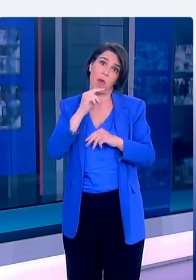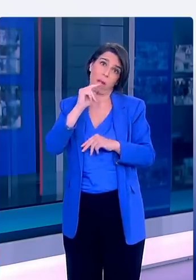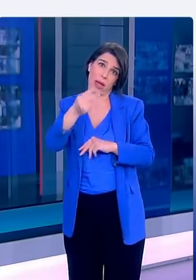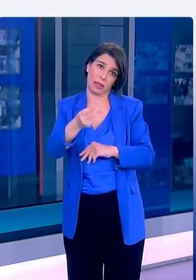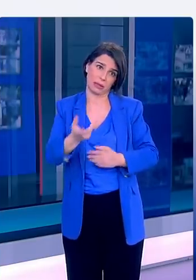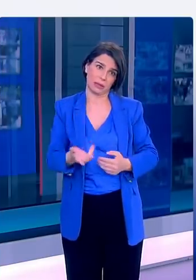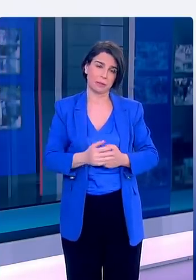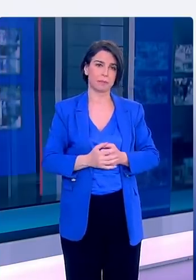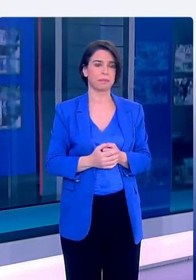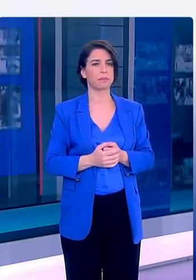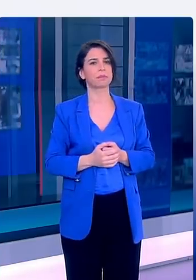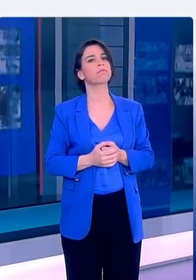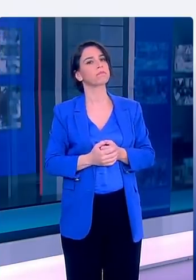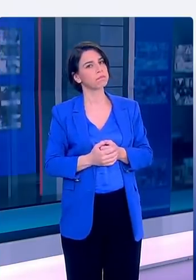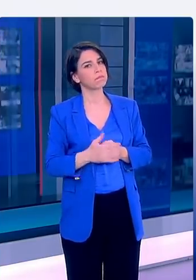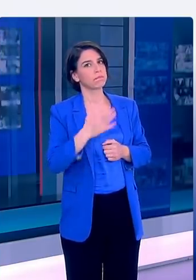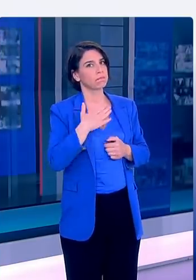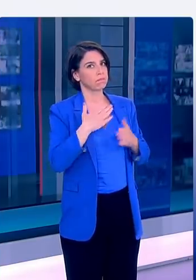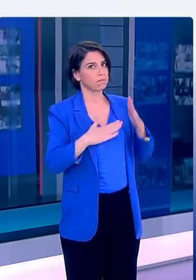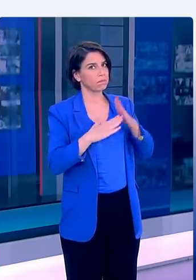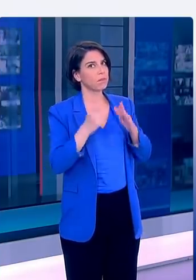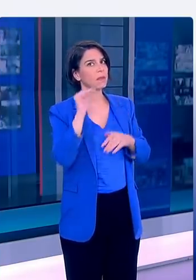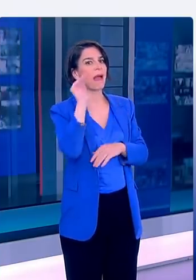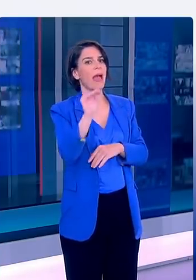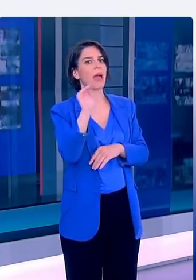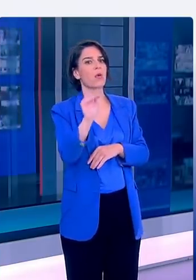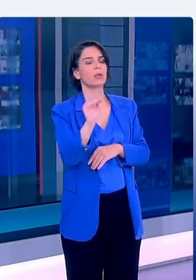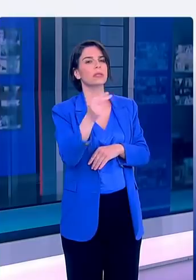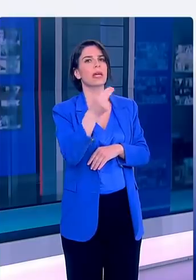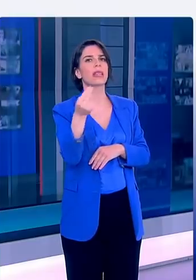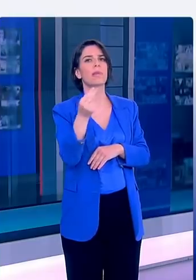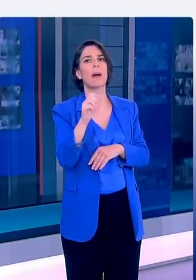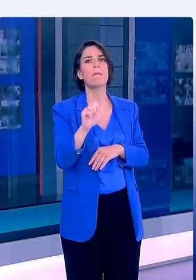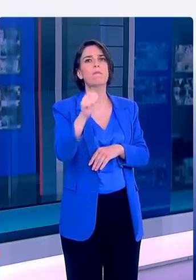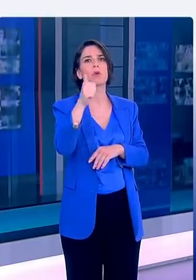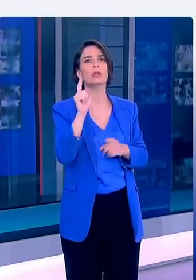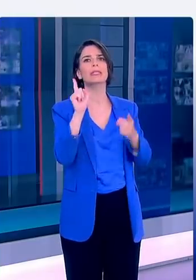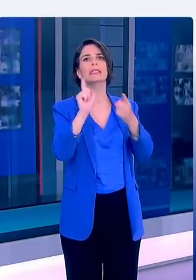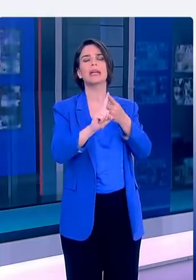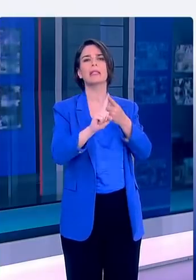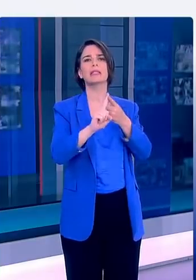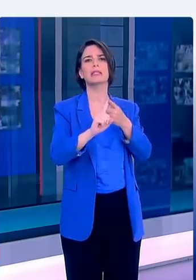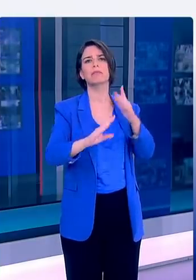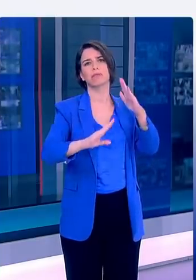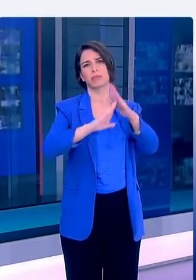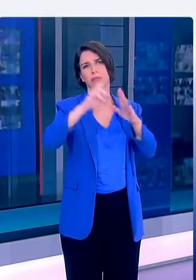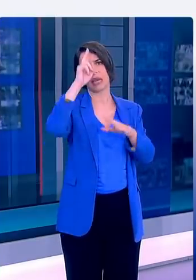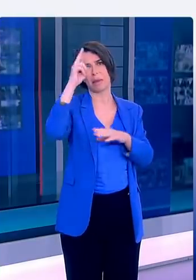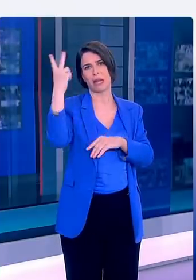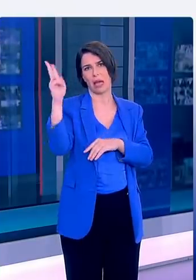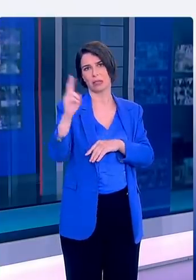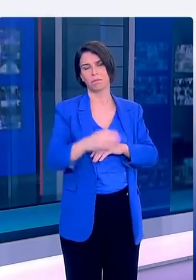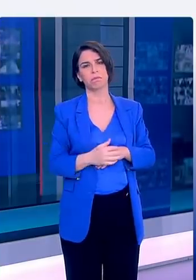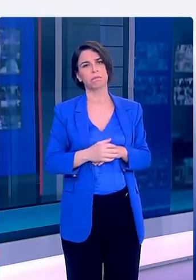Η σειρά μου. Ευχαριστώ, κύριε Πρόεδρε. Μία ερώτηση για τη συνάντησή σας, την πρώτη συνάντησή σας με τον καγκελάριο Σόλτς. Ξέρουμε